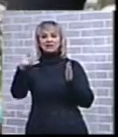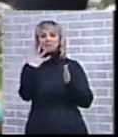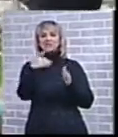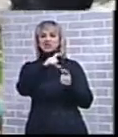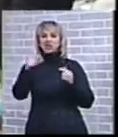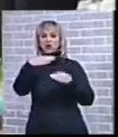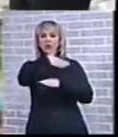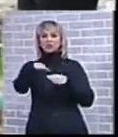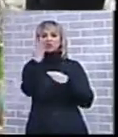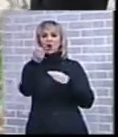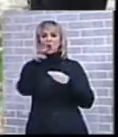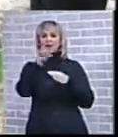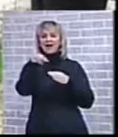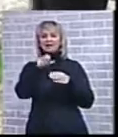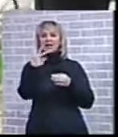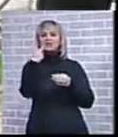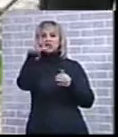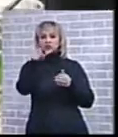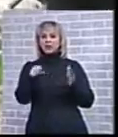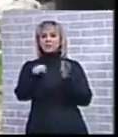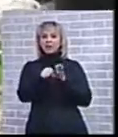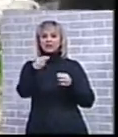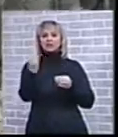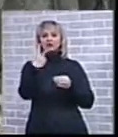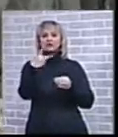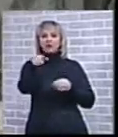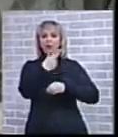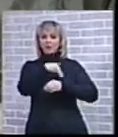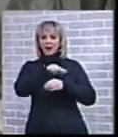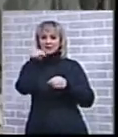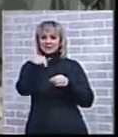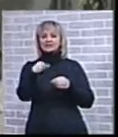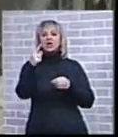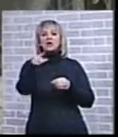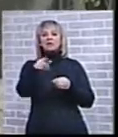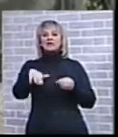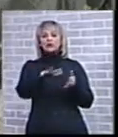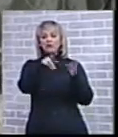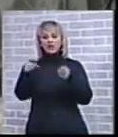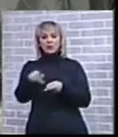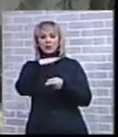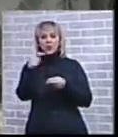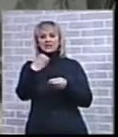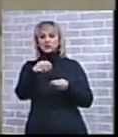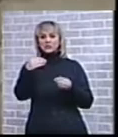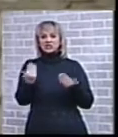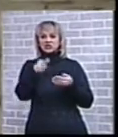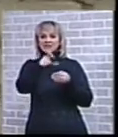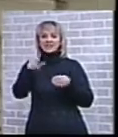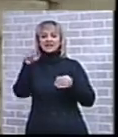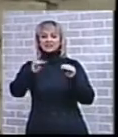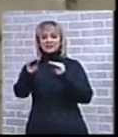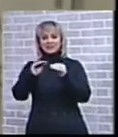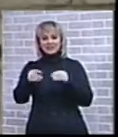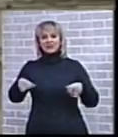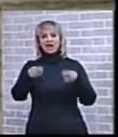пятиэтажки по улице Шаумяна. Два человека погибли, еще двое в больнице. Из дома эвакуировали более сотни жильцов и разместили в